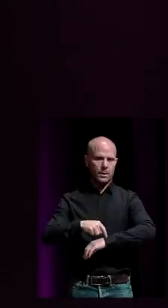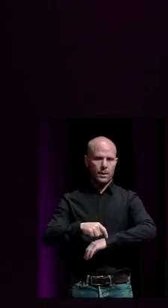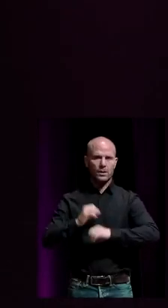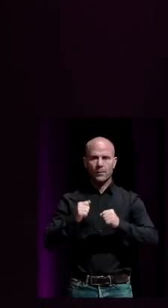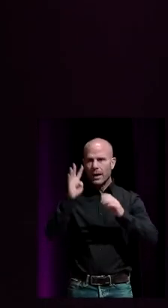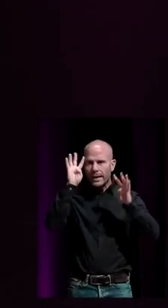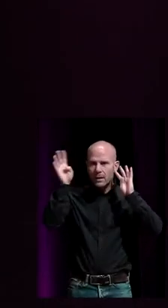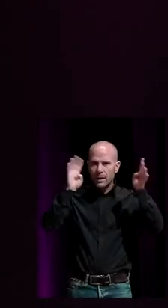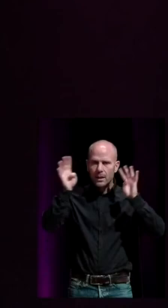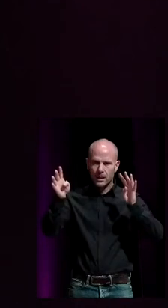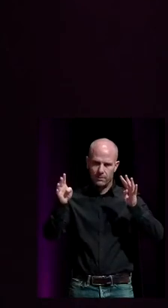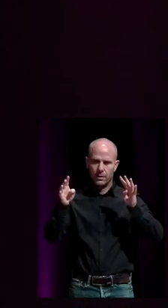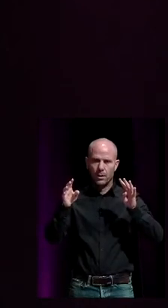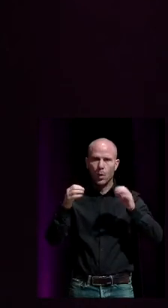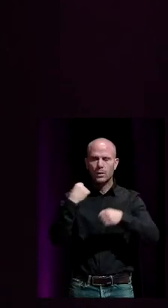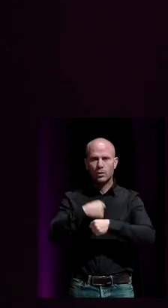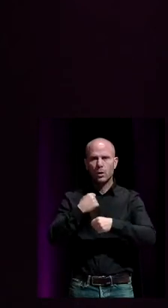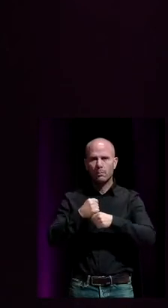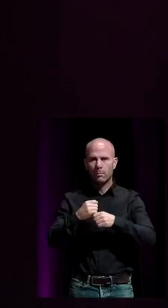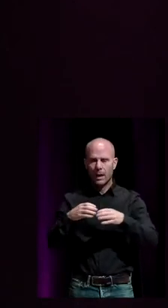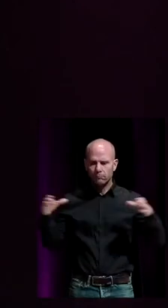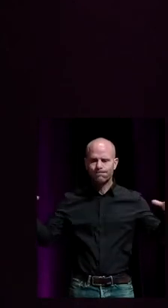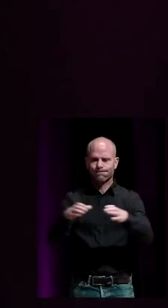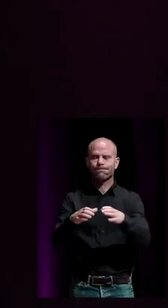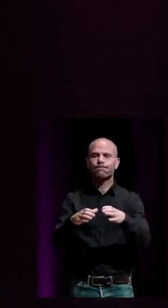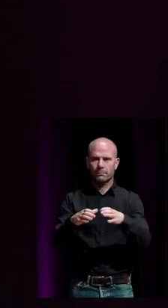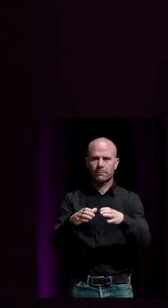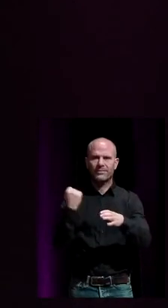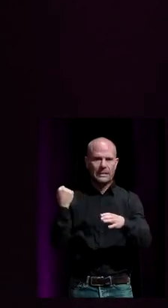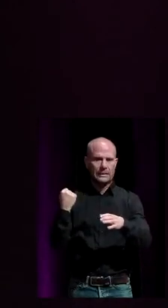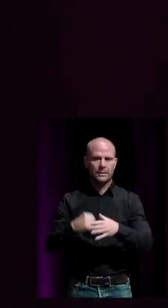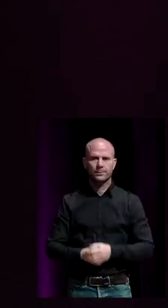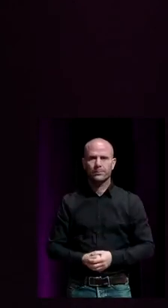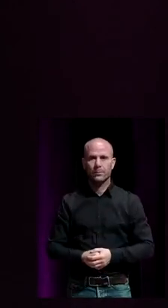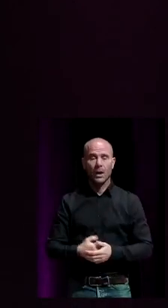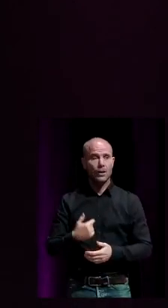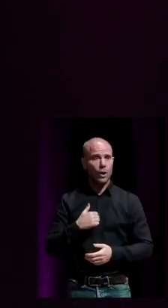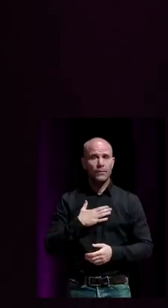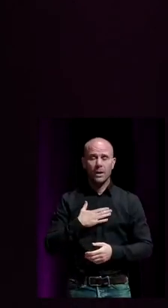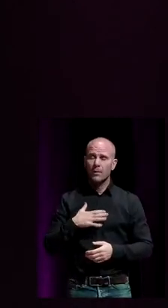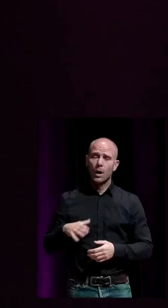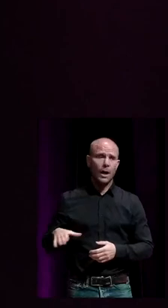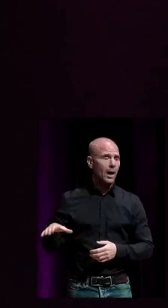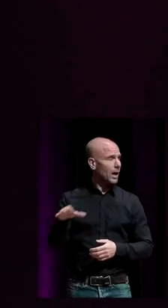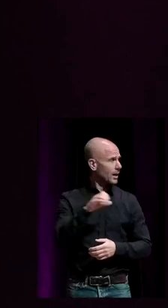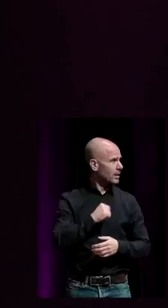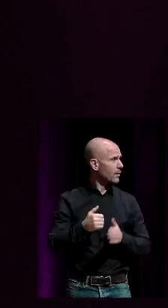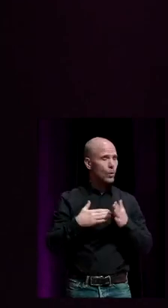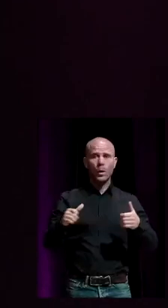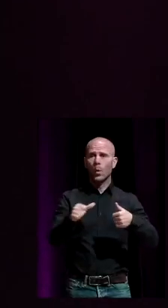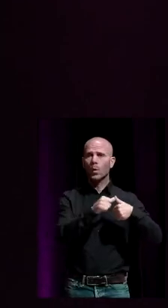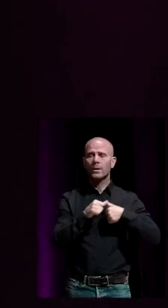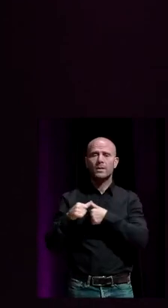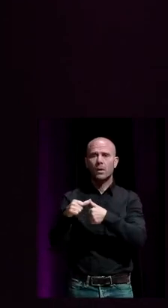att vara innovativ och att jobba i partnerskap. Jag vill å allas vägnar som organiserat det